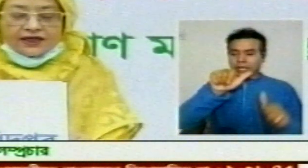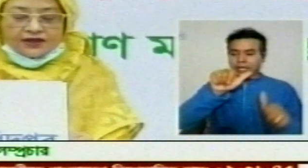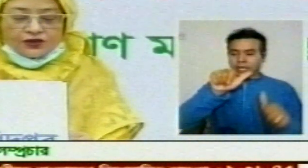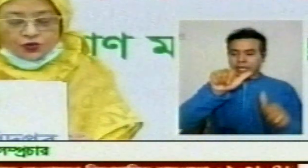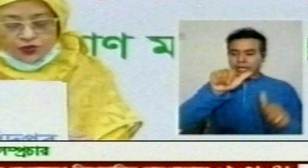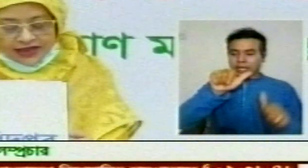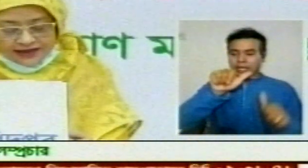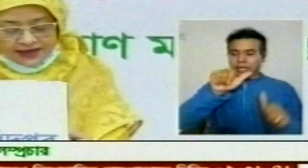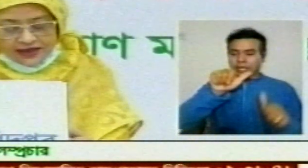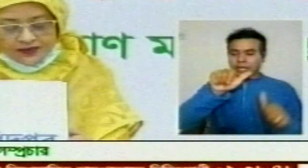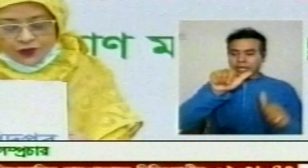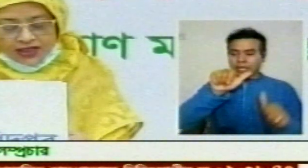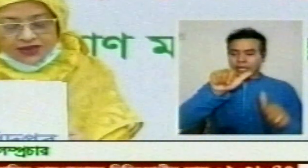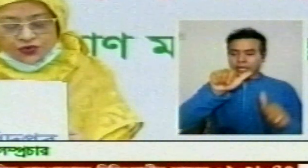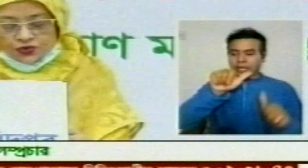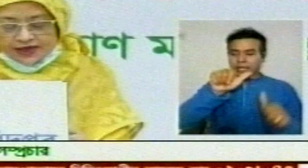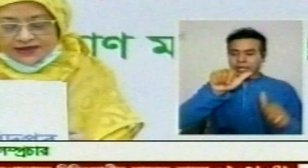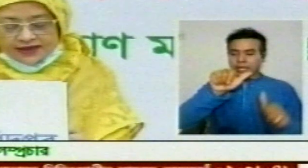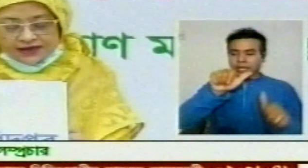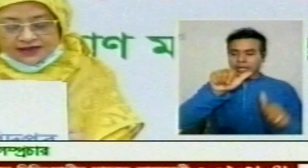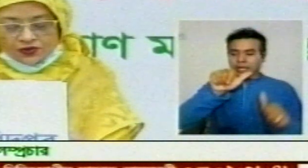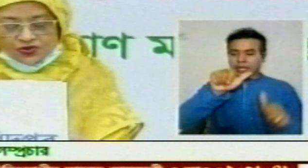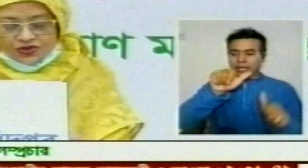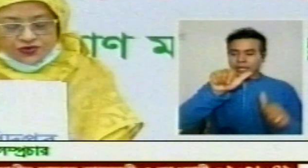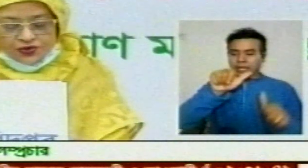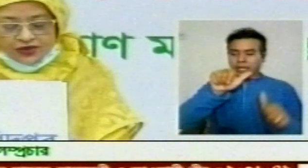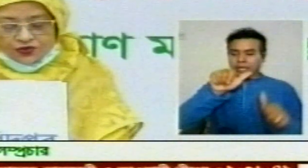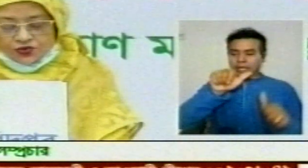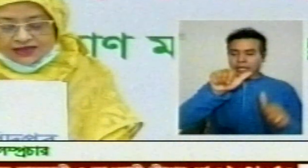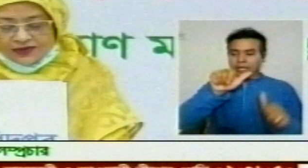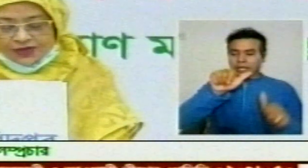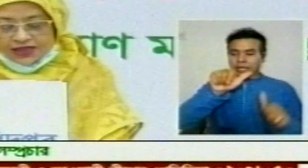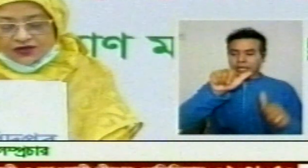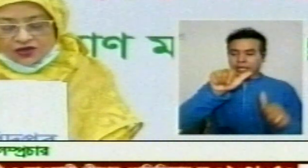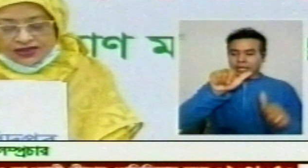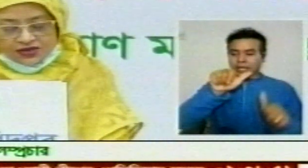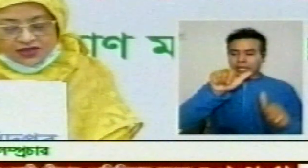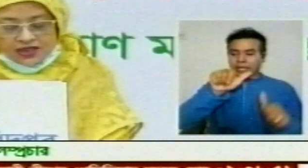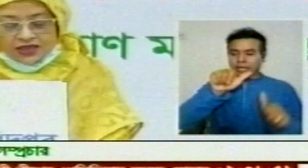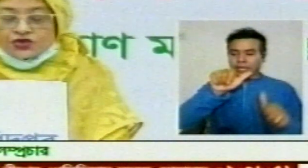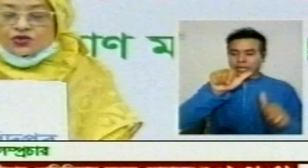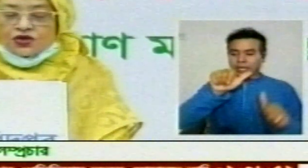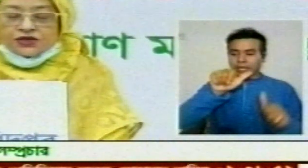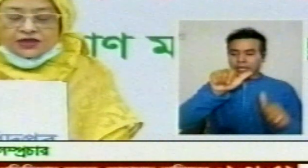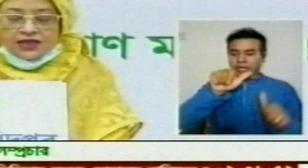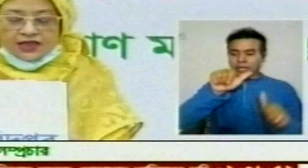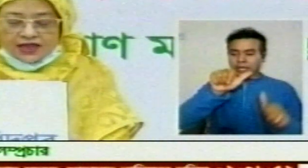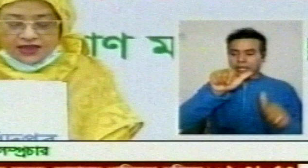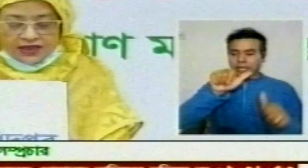ক্ষেত্রে নতুন একটি পরীক্ষাগার যুক্ত হয়েছে যেটা হলো শহীদ নজরুল ইসলাম মেডিকেল কলেজ